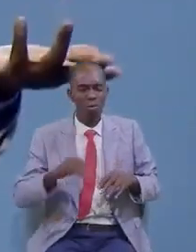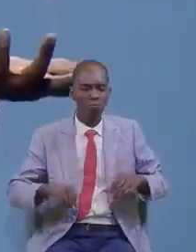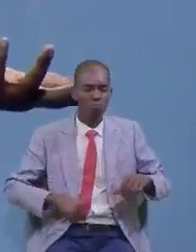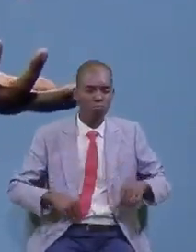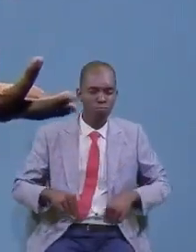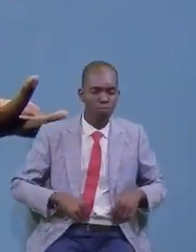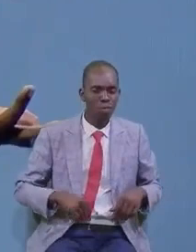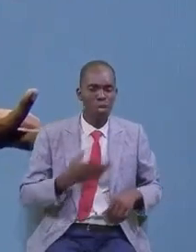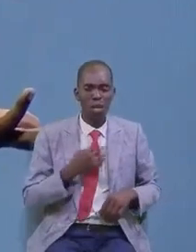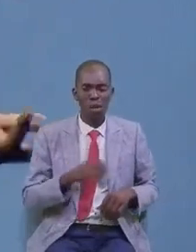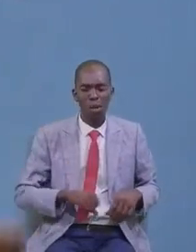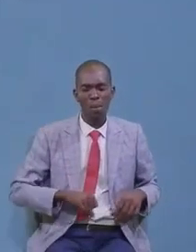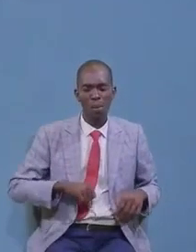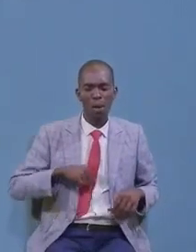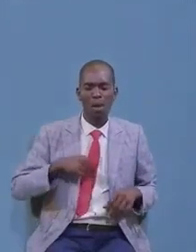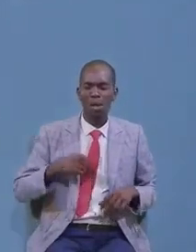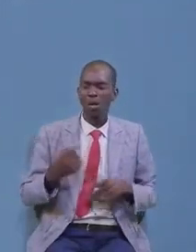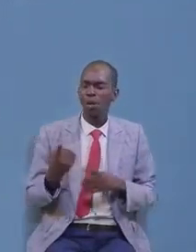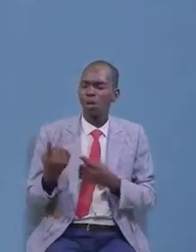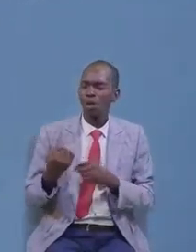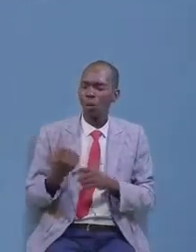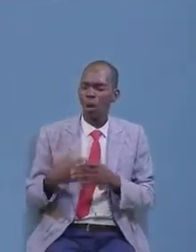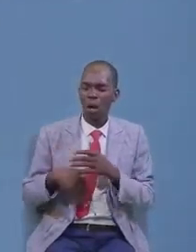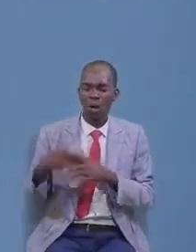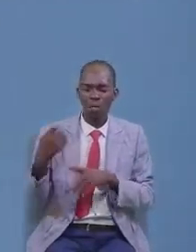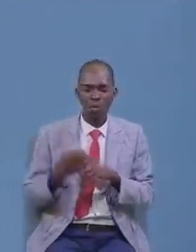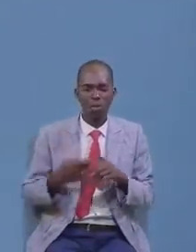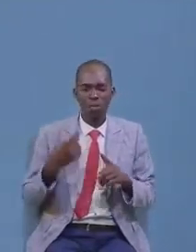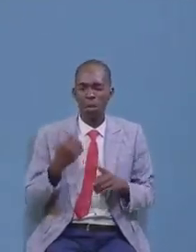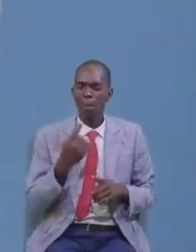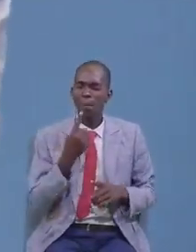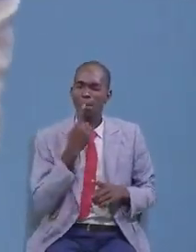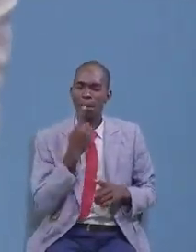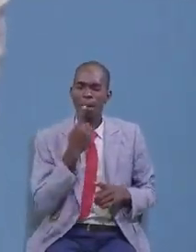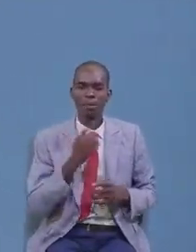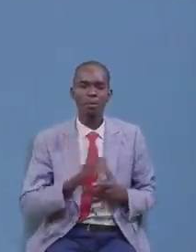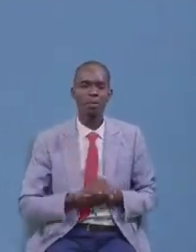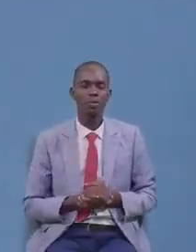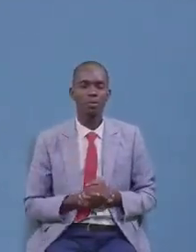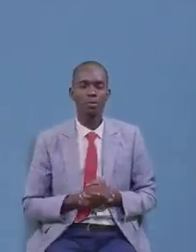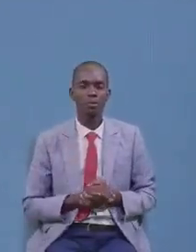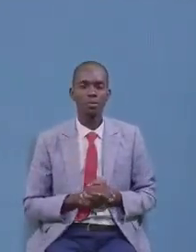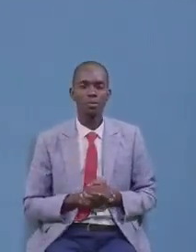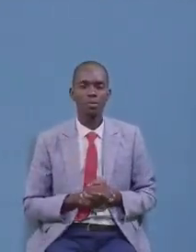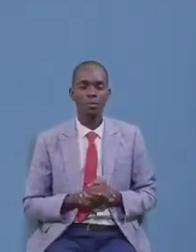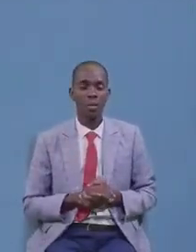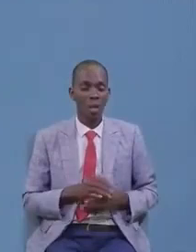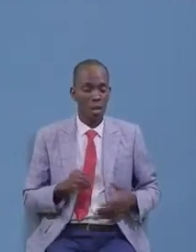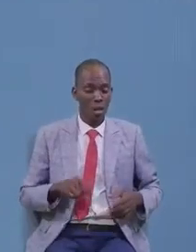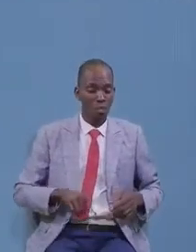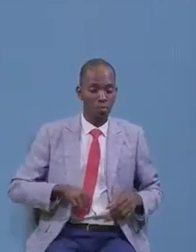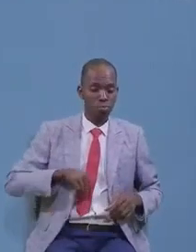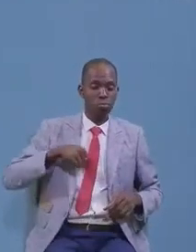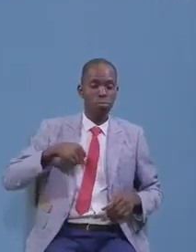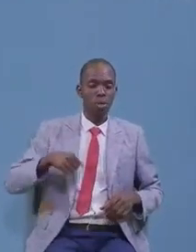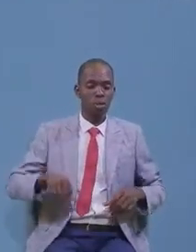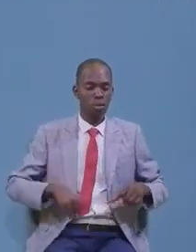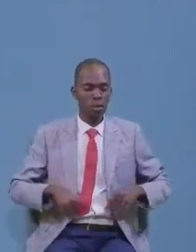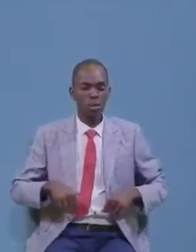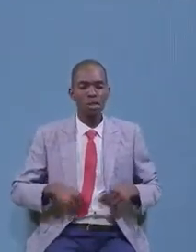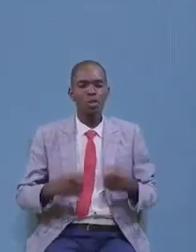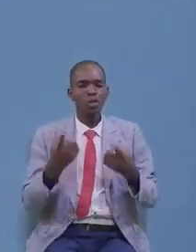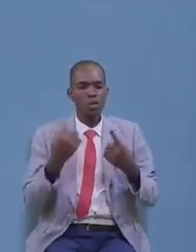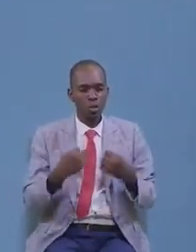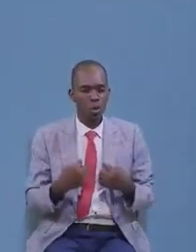coming out of the mouth. మన నోటి వెంబడి అహంకారం అతిశయం వస్తాయని మనం అసలు అనుకోము. Arrogance comes from through the mouth.